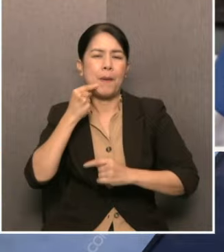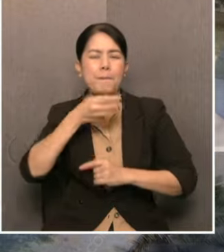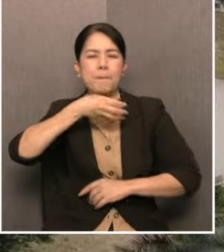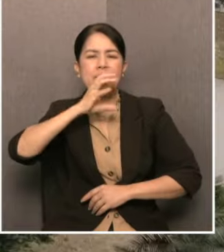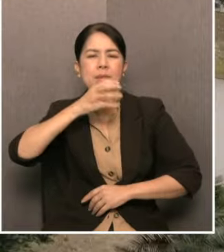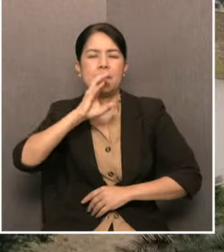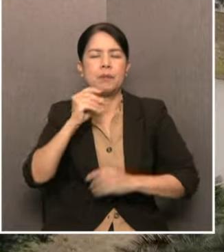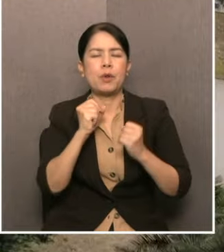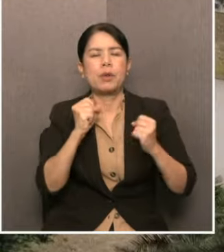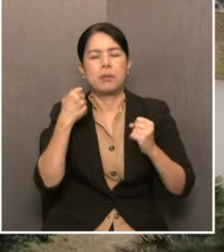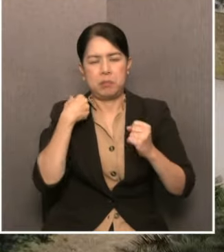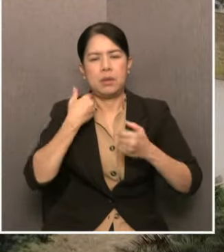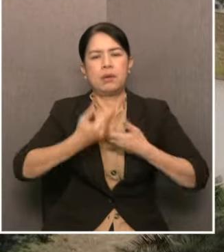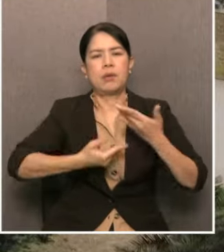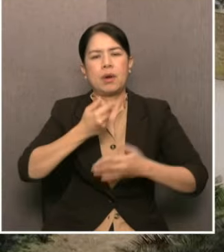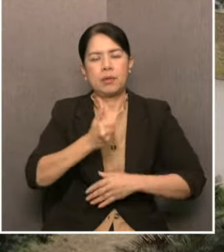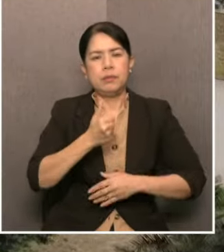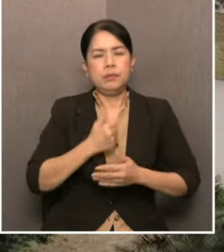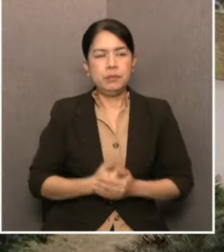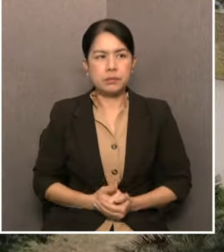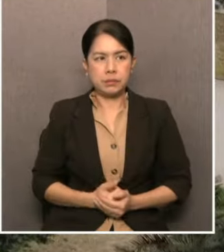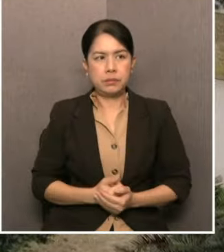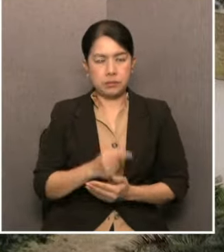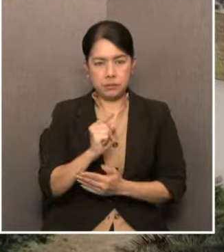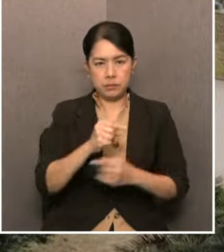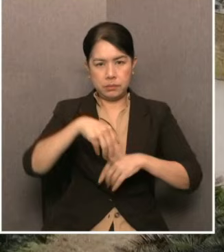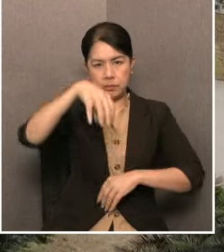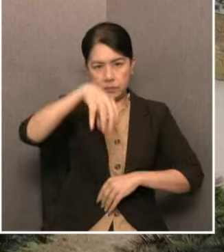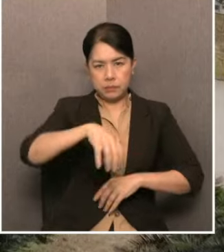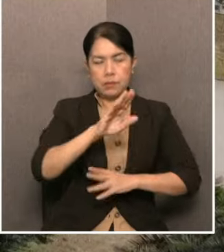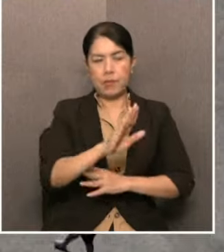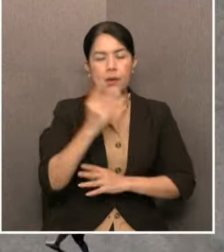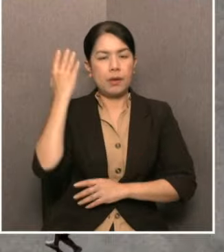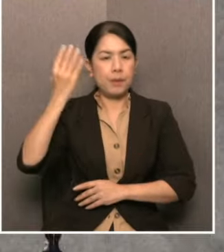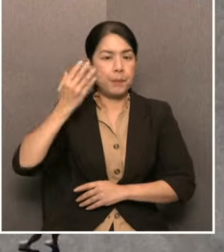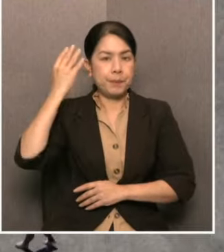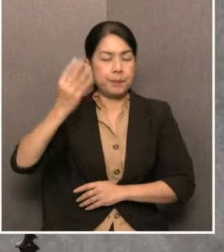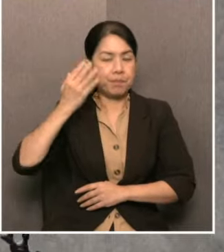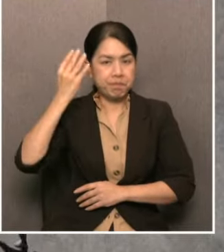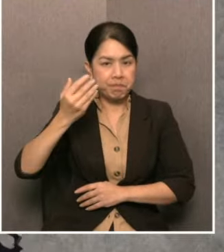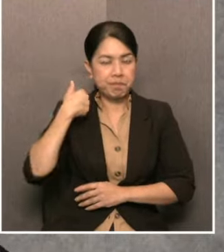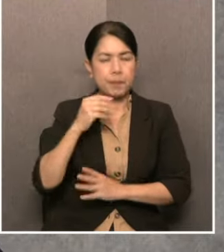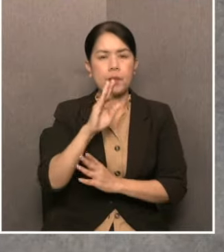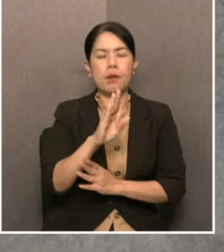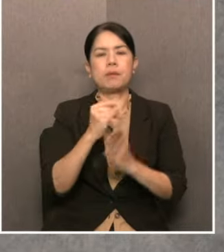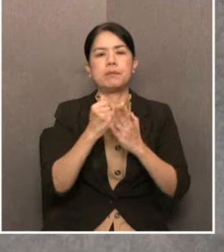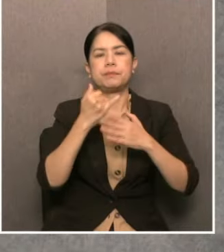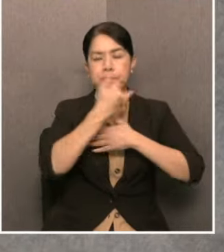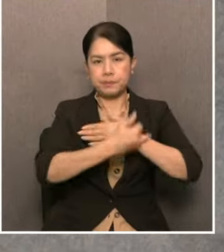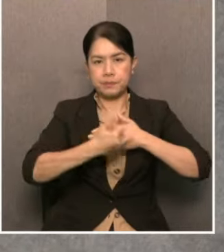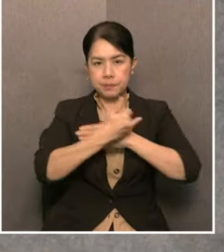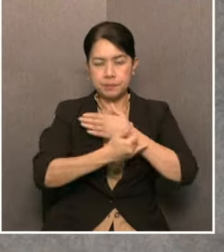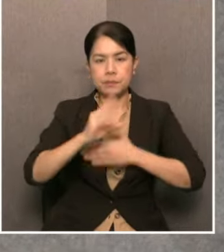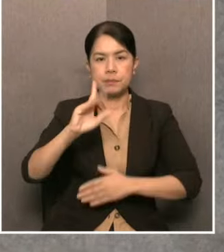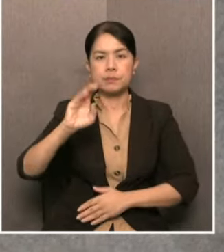ับสำนกตอบตอภัยพิบัติชิลี ประกศเตือนภัยคื่นความร้อนระดับสูงสุดสีแดงในกรุง Santiago